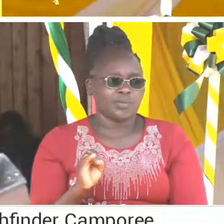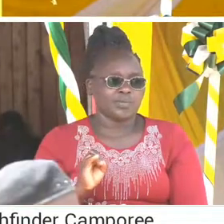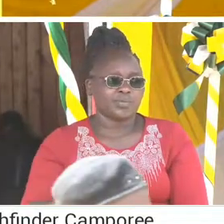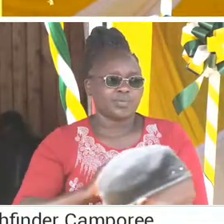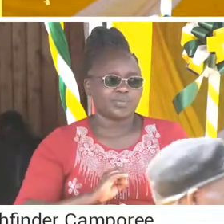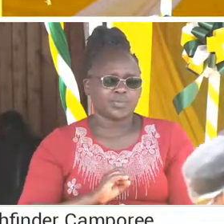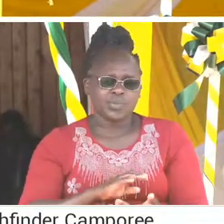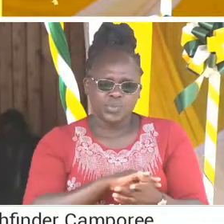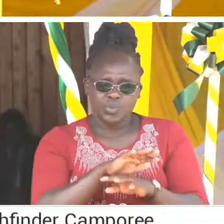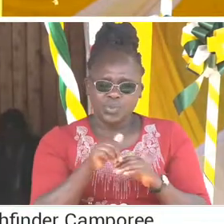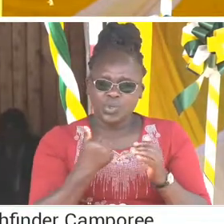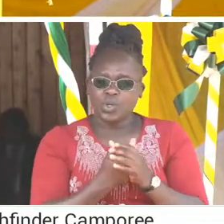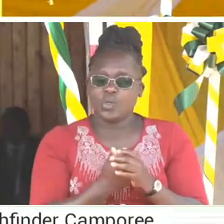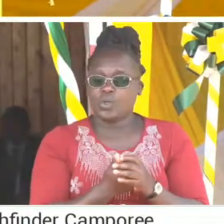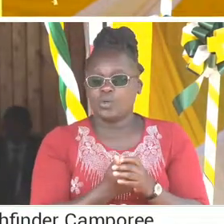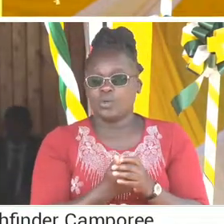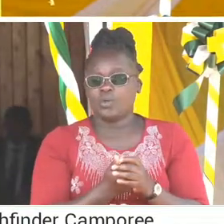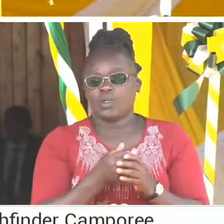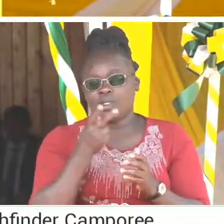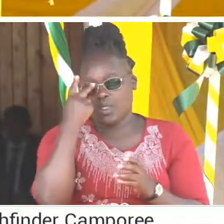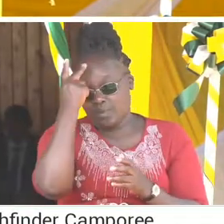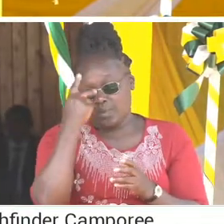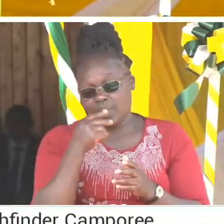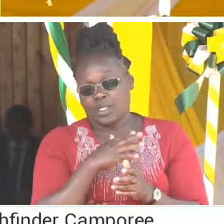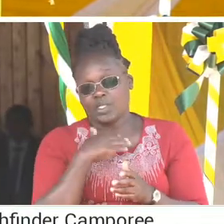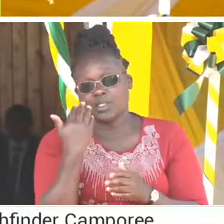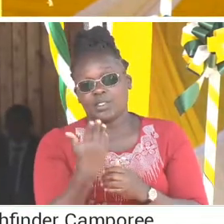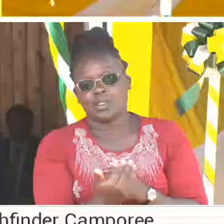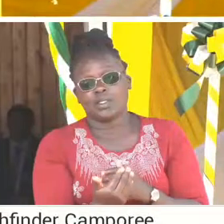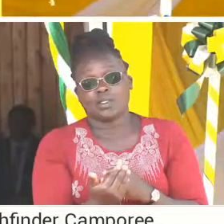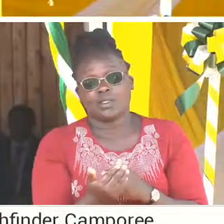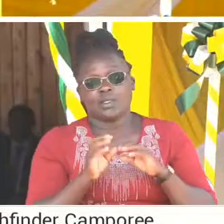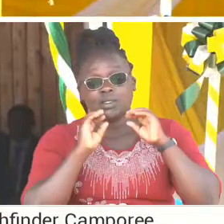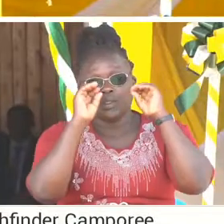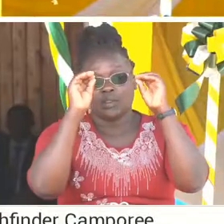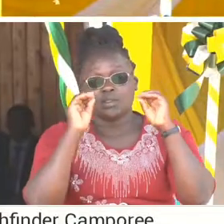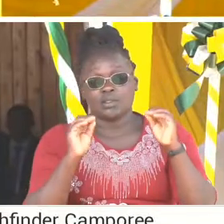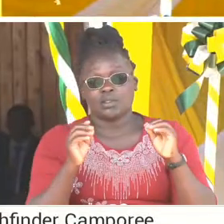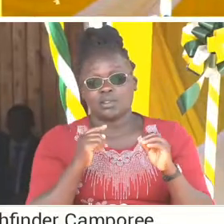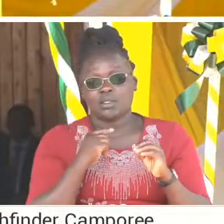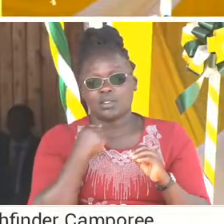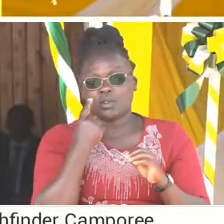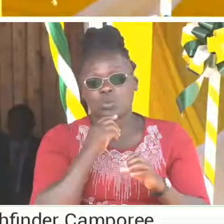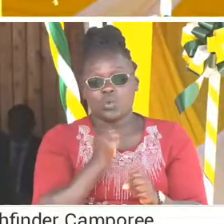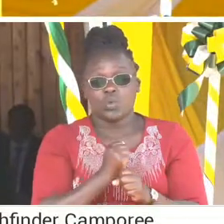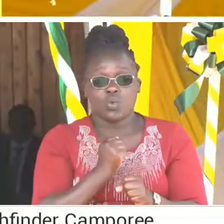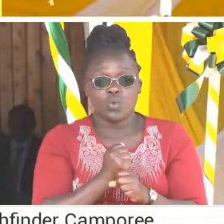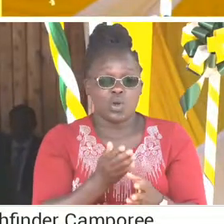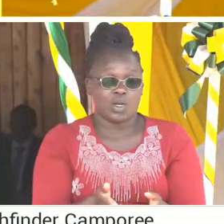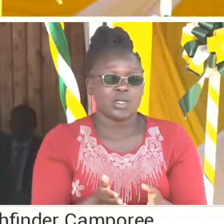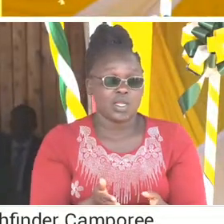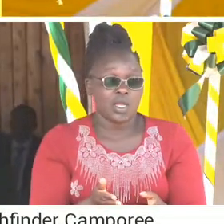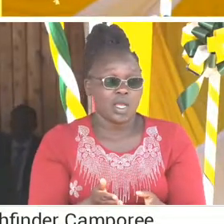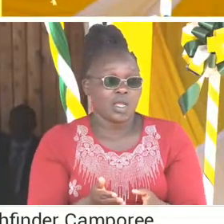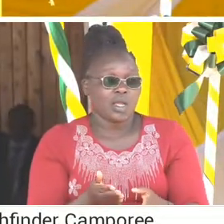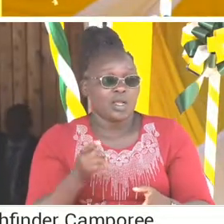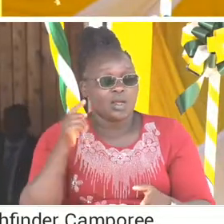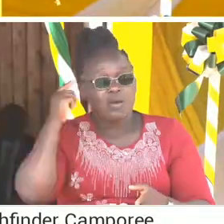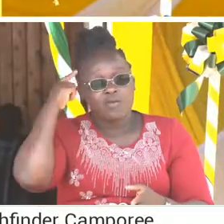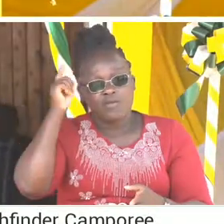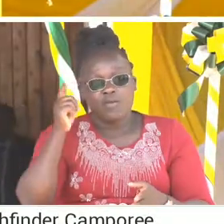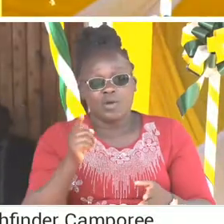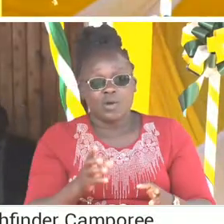walimu ambao hawakulala kwa ajili ya kusaidia watoto wapate kudumu na kukaa katika uwanja huu.